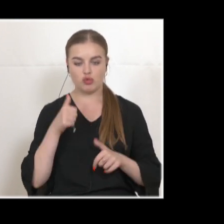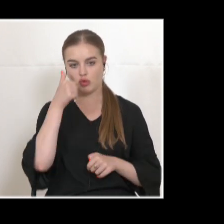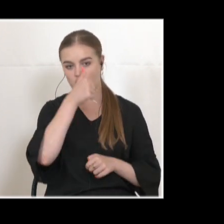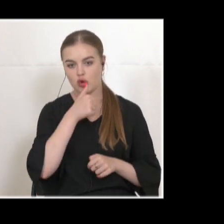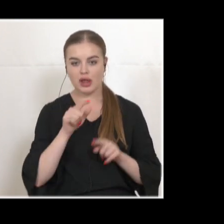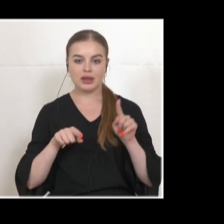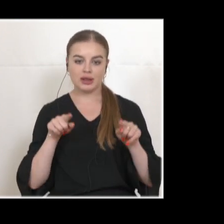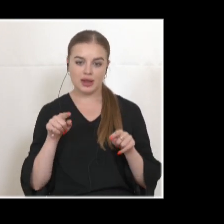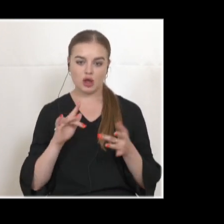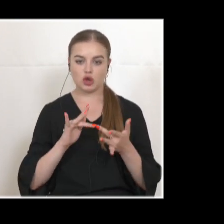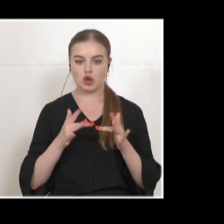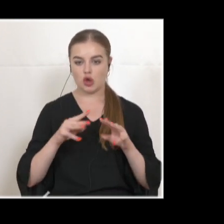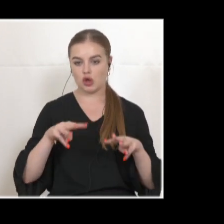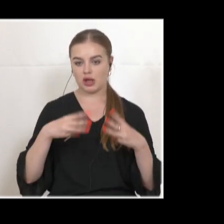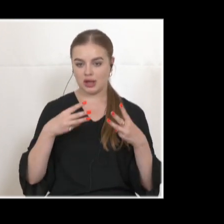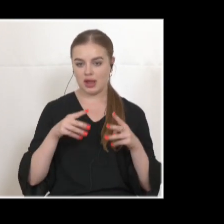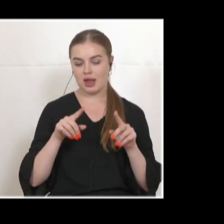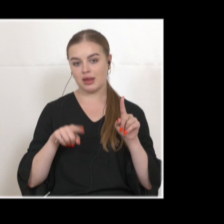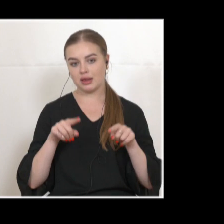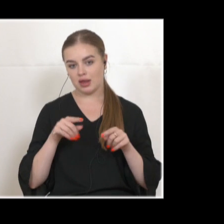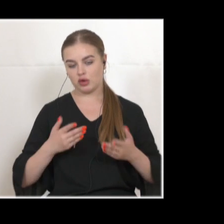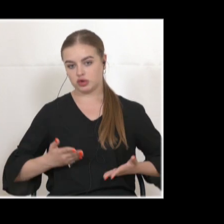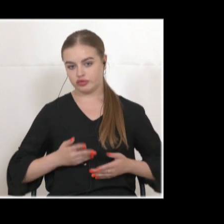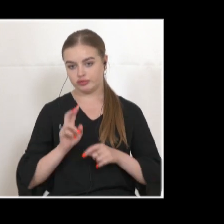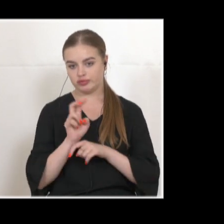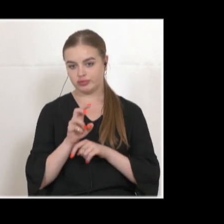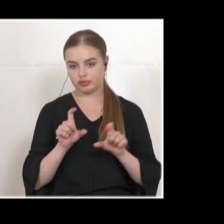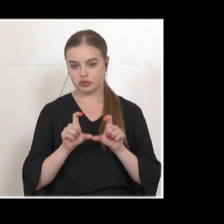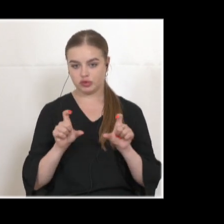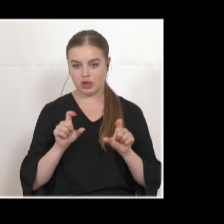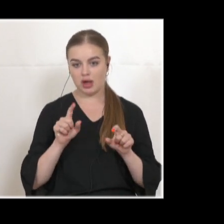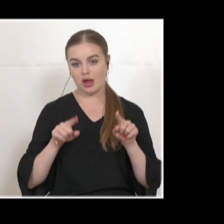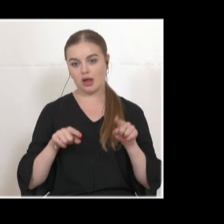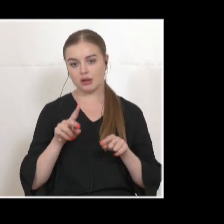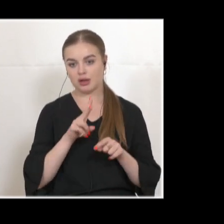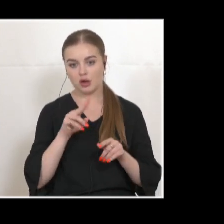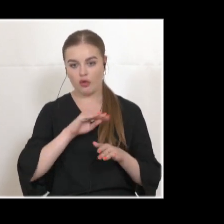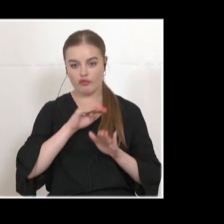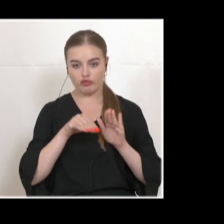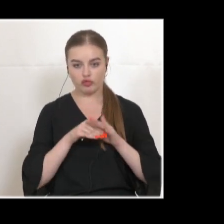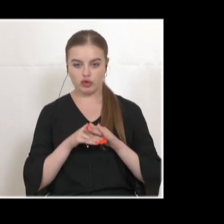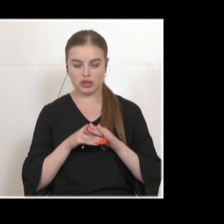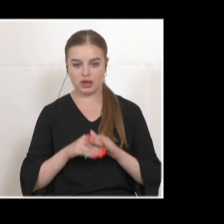онлайн, дехто з них офлайн, а дехто з них у укриттях.